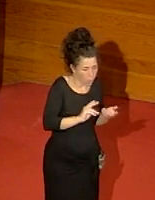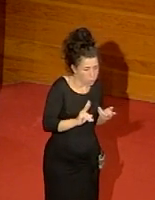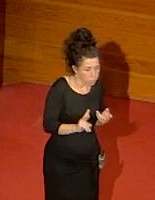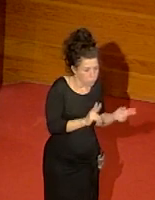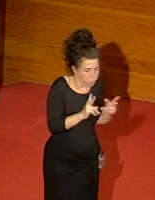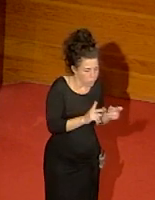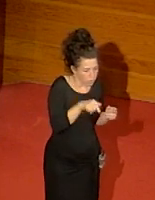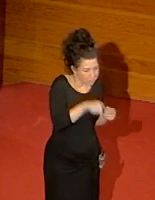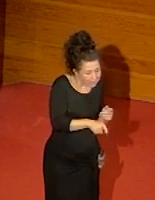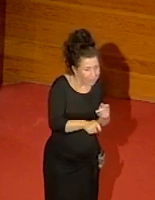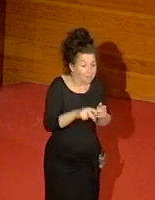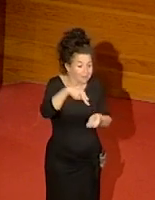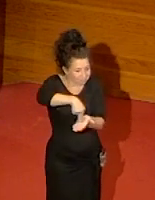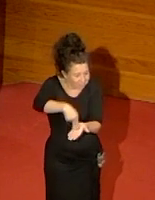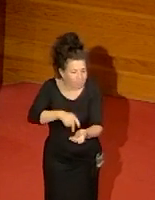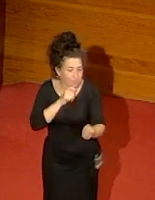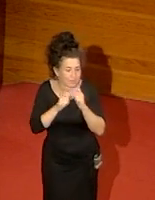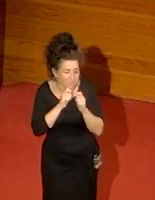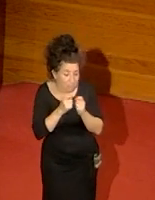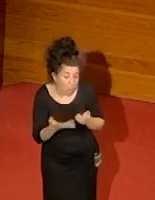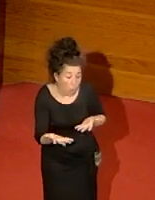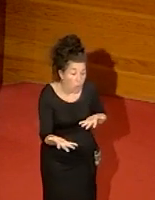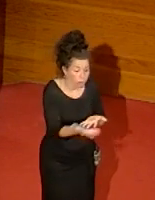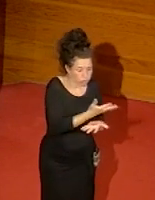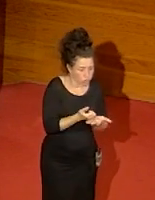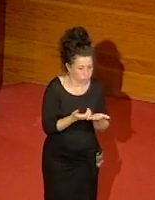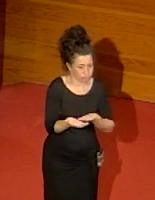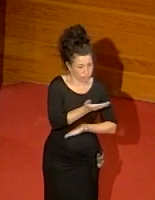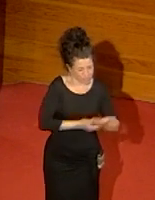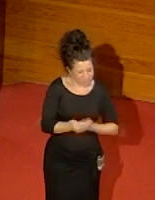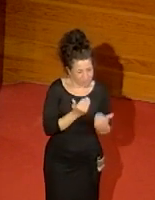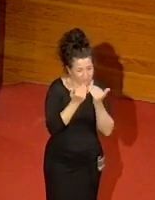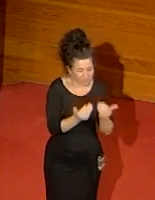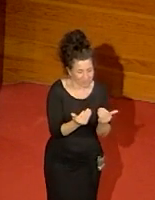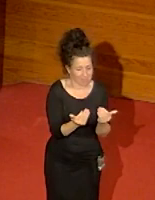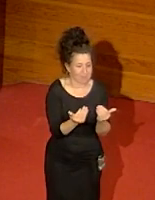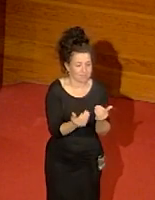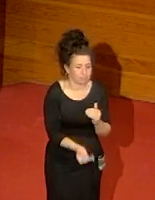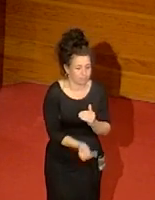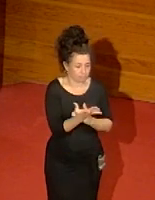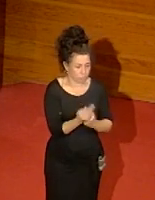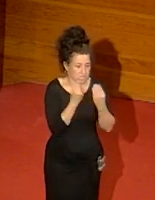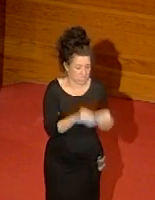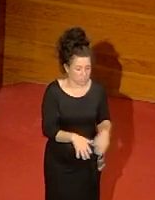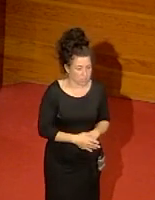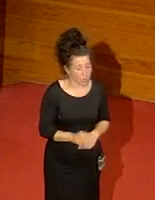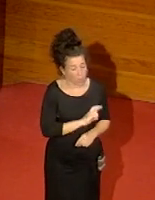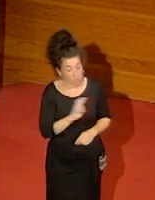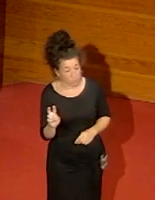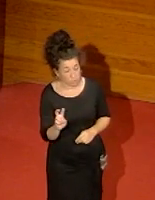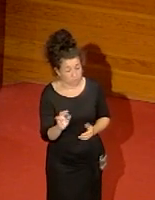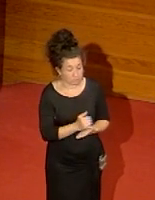dagoen erreportariaren arteko lankidetza baten ondorioz. Eta historia hau horren ondorioa izan zen. Gero bada beste kobertura mota bat,